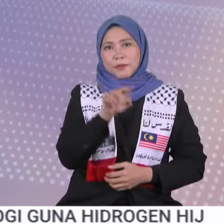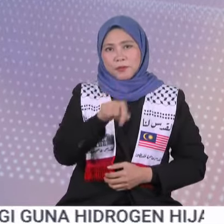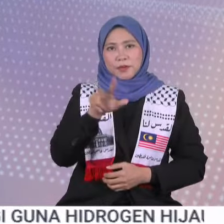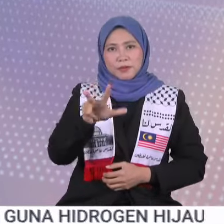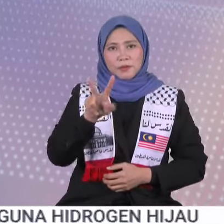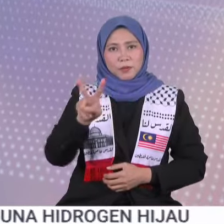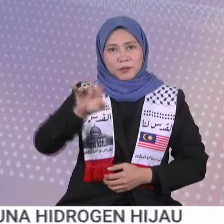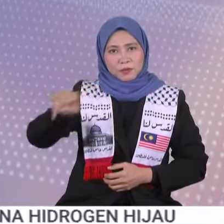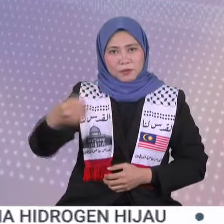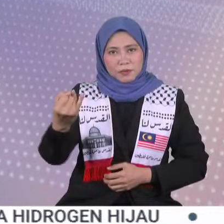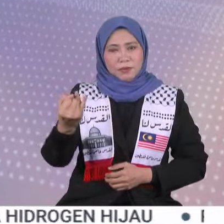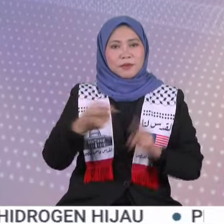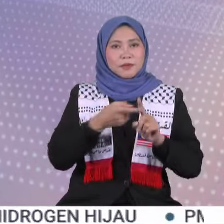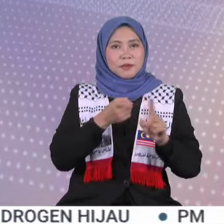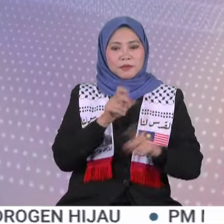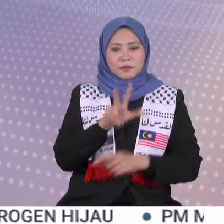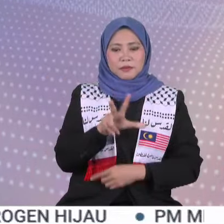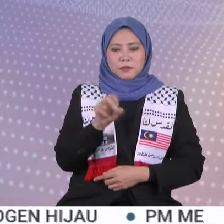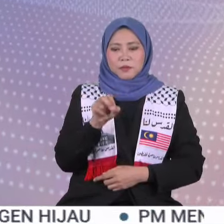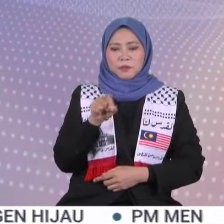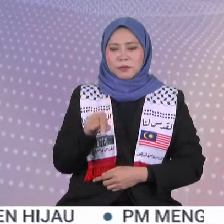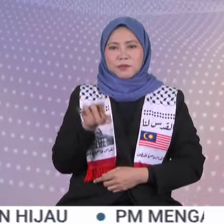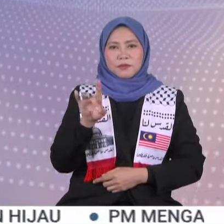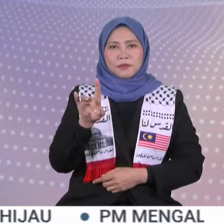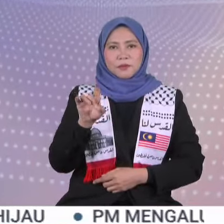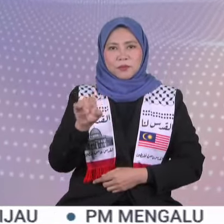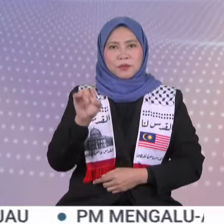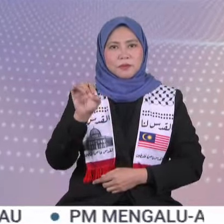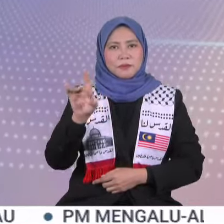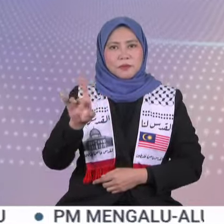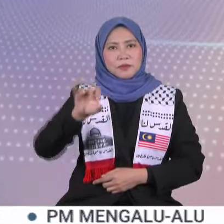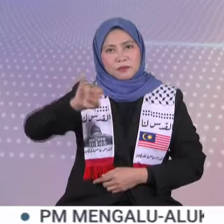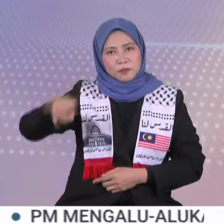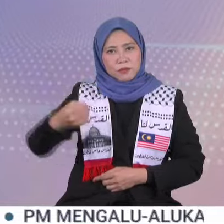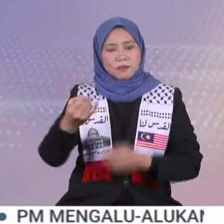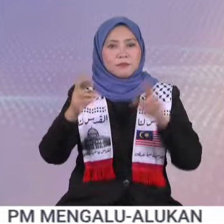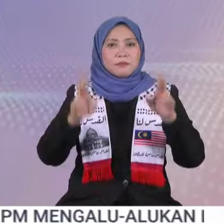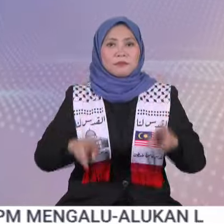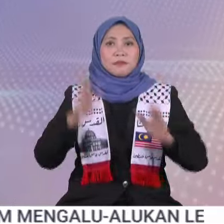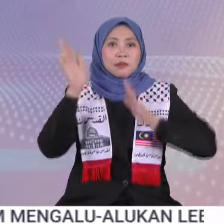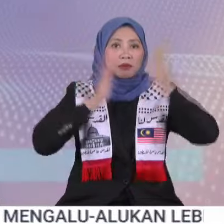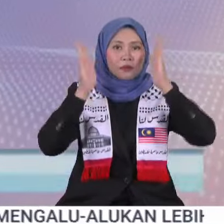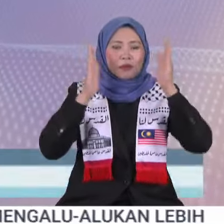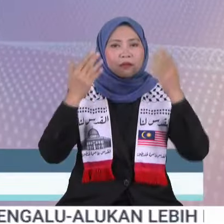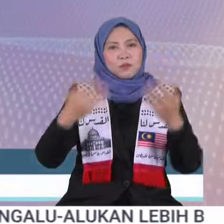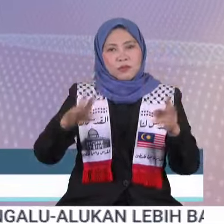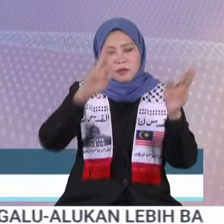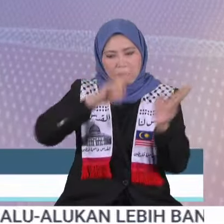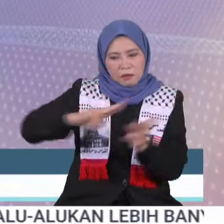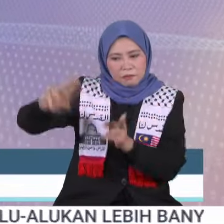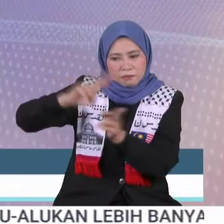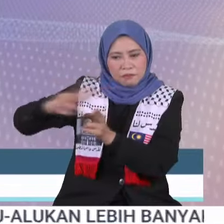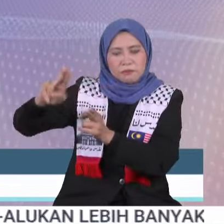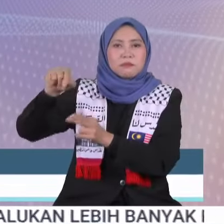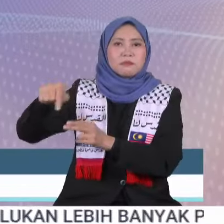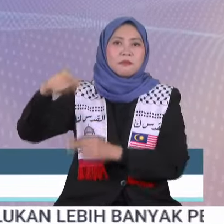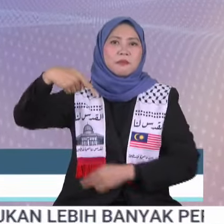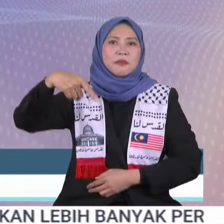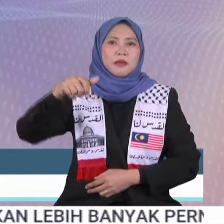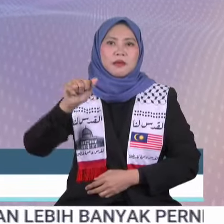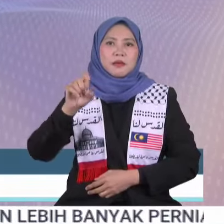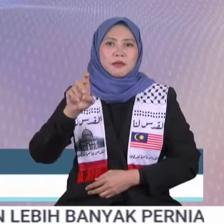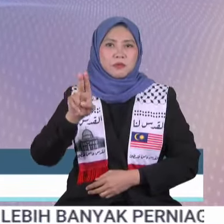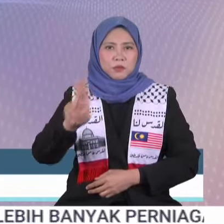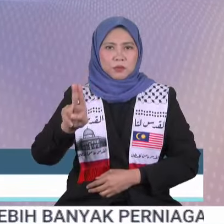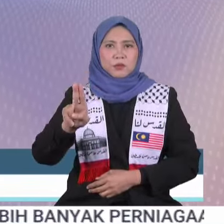4.32 juta daripada 30.08 juta rakyat Malaysia telah mengemaskini data di sistem pangkalan data